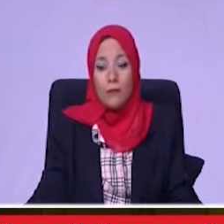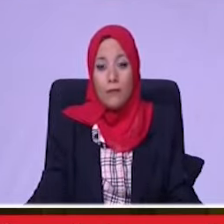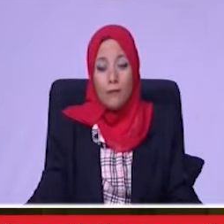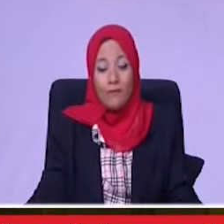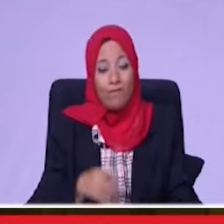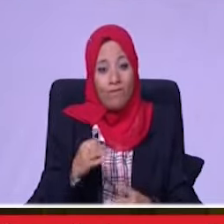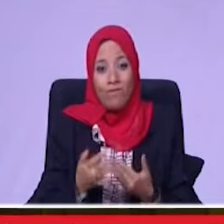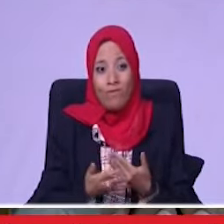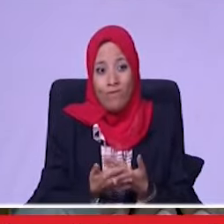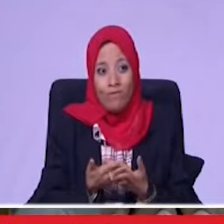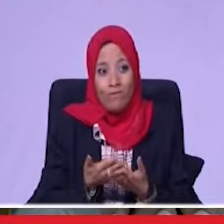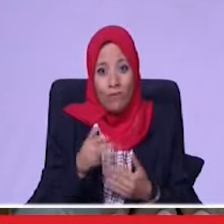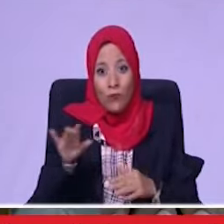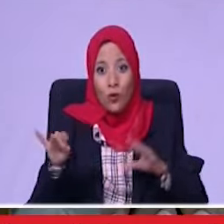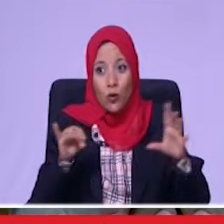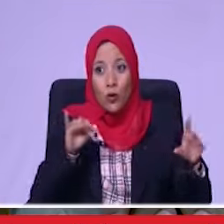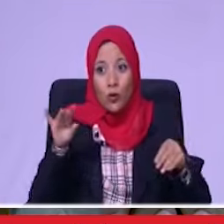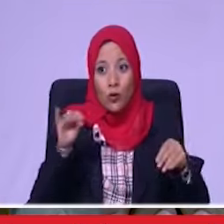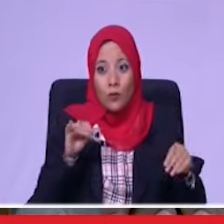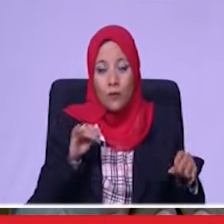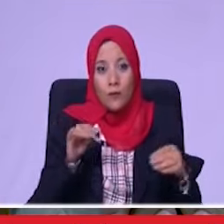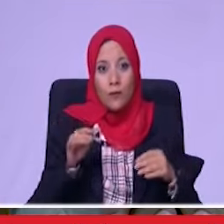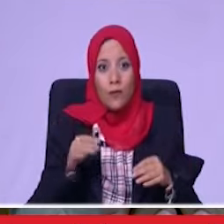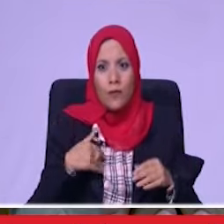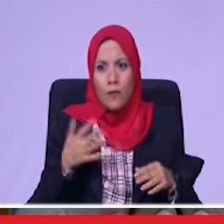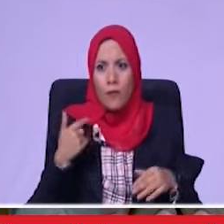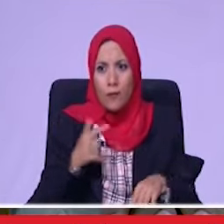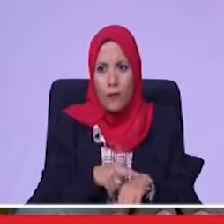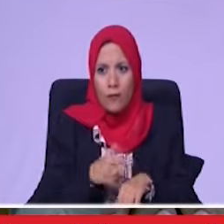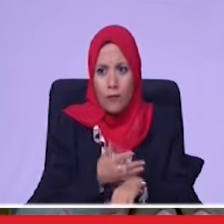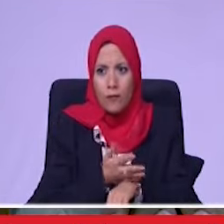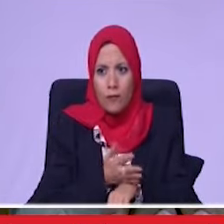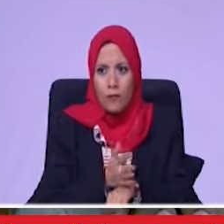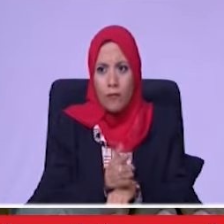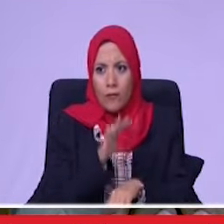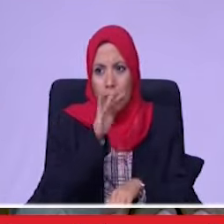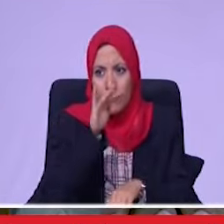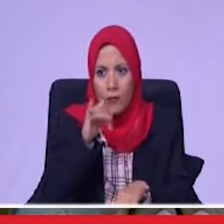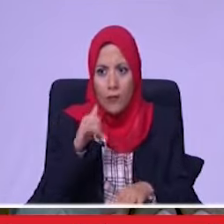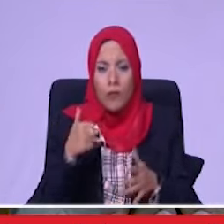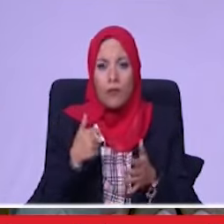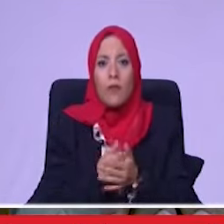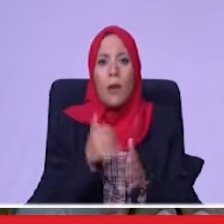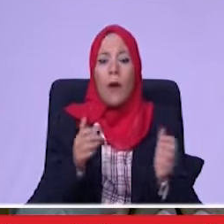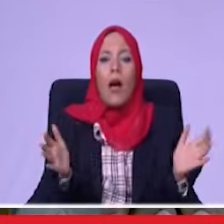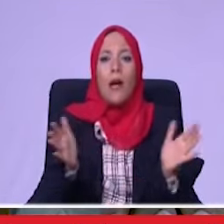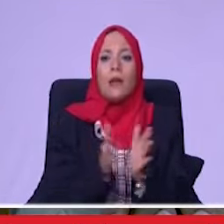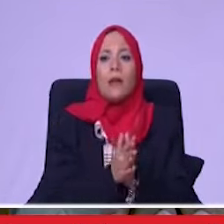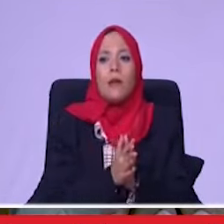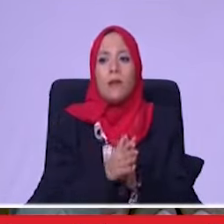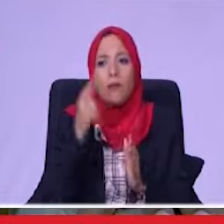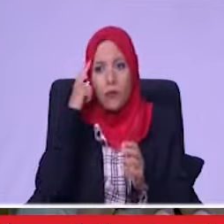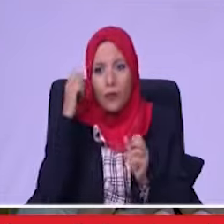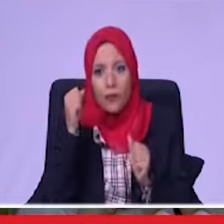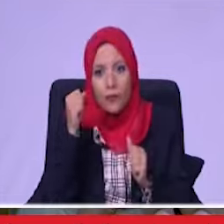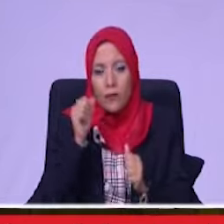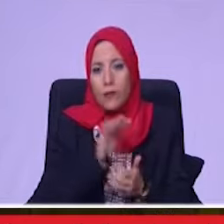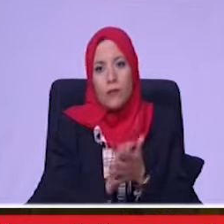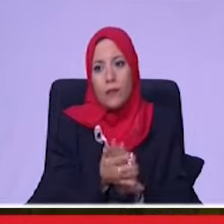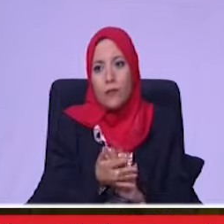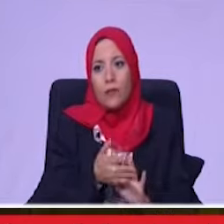يعني كان حضرتك كان على موعد يعني مثلا بعد الحفظ جات له عملت له حصرت له بقى الحادثه دي خلاص طب بقى لحد كده